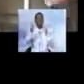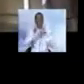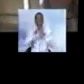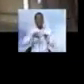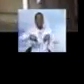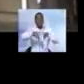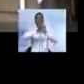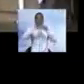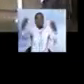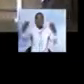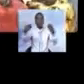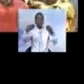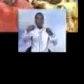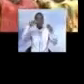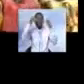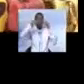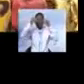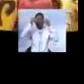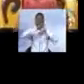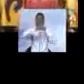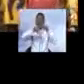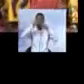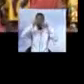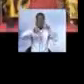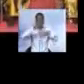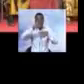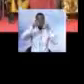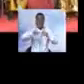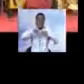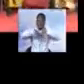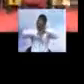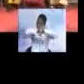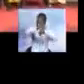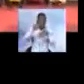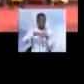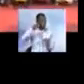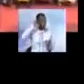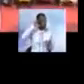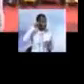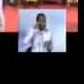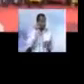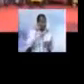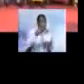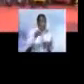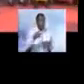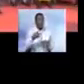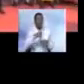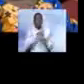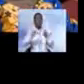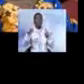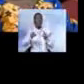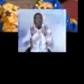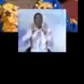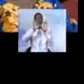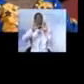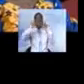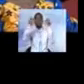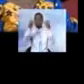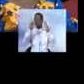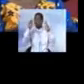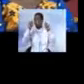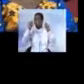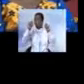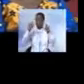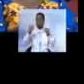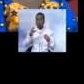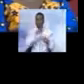ces dispositions visent à protéger victimes, témoins et présumés bourreaux d'éventuelles représailles. Toutefois, toujours